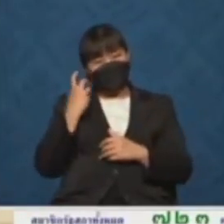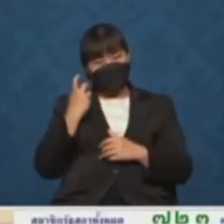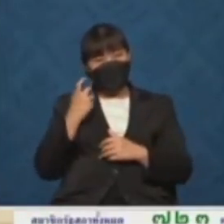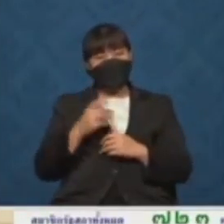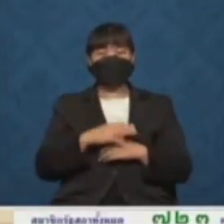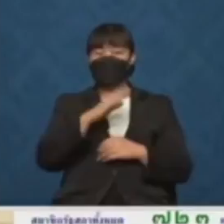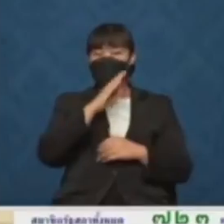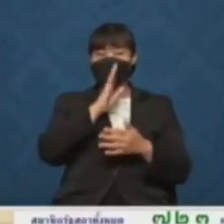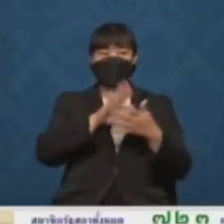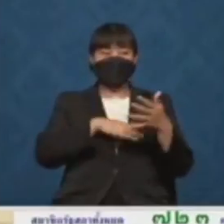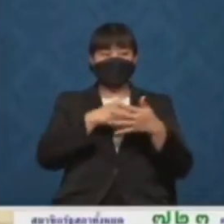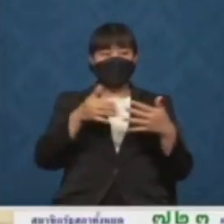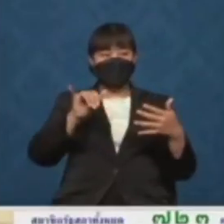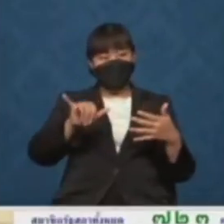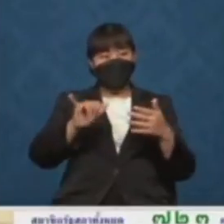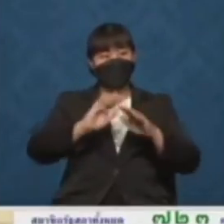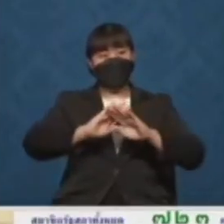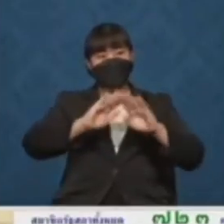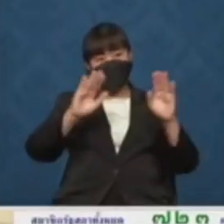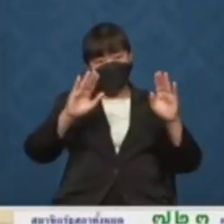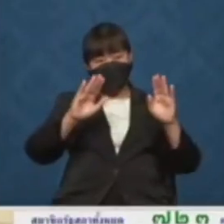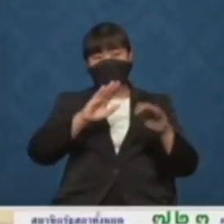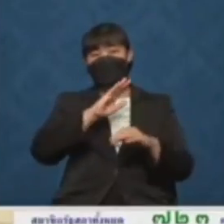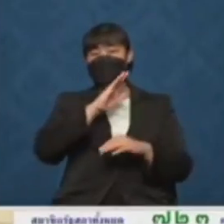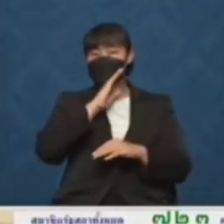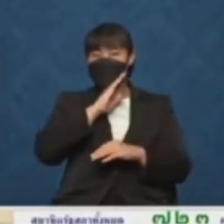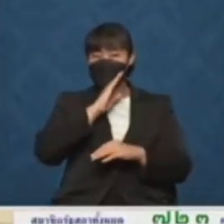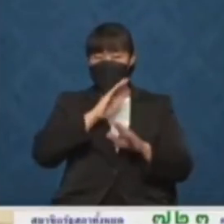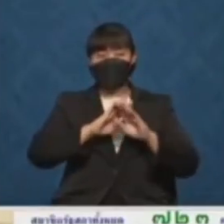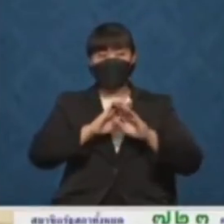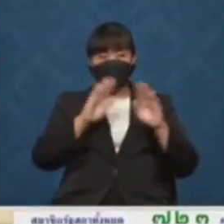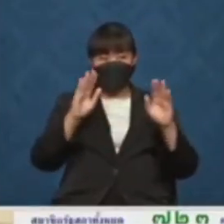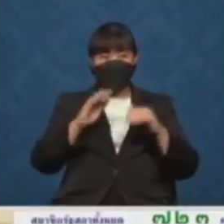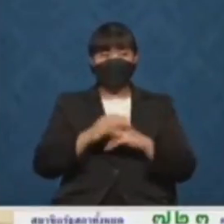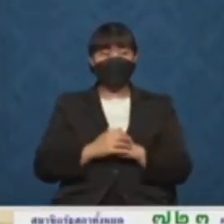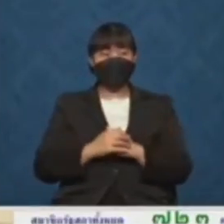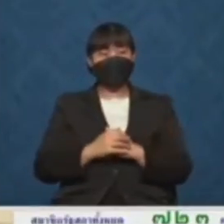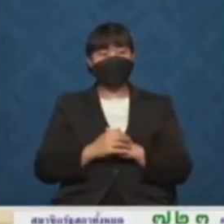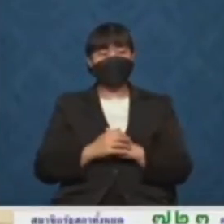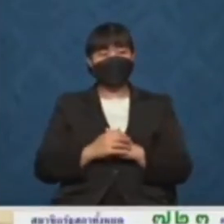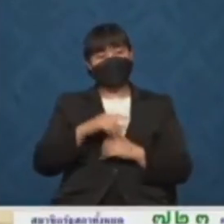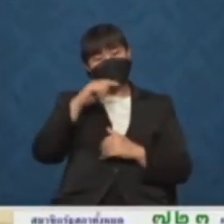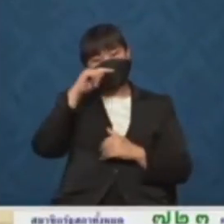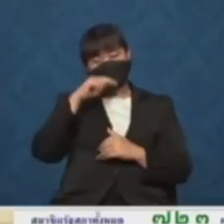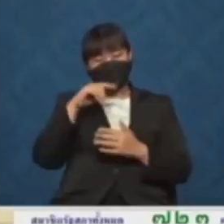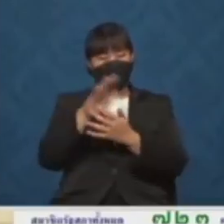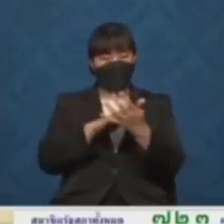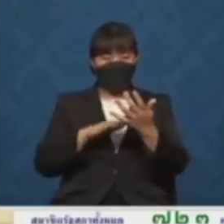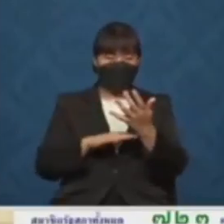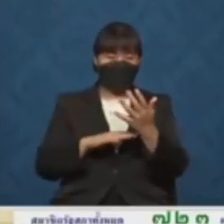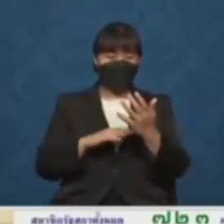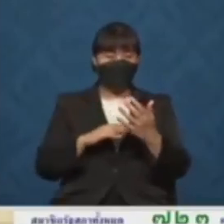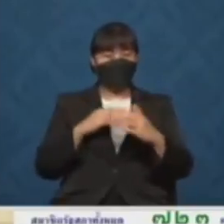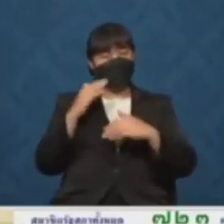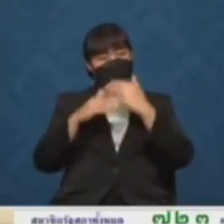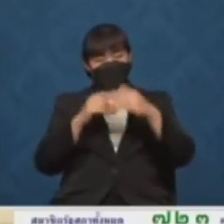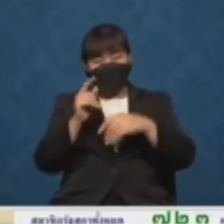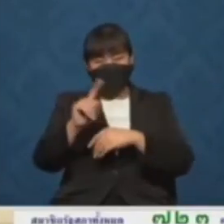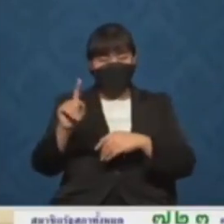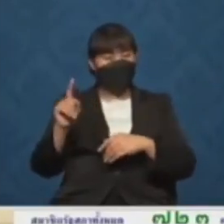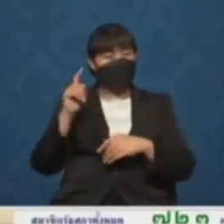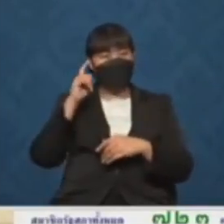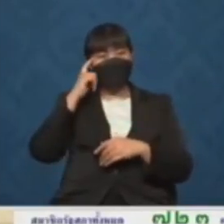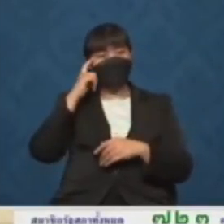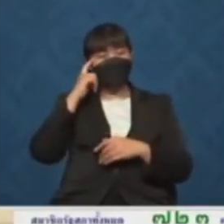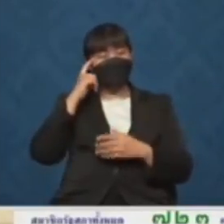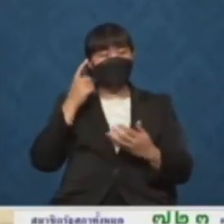กแผนย assa chart ถายกเลิกแนยรปแล้จะทำใหประเทศไม่มทิทางหเปล่รวมถึงท่าน